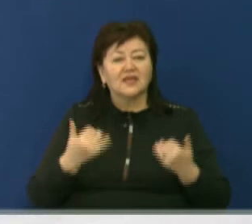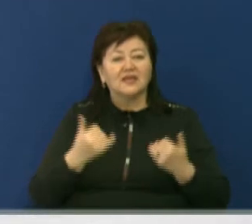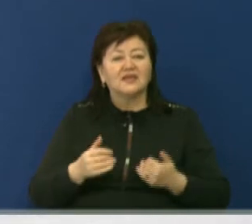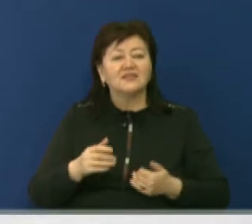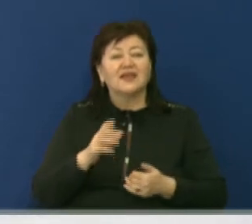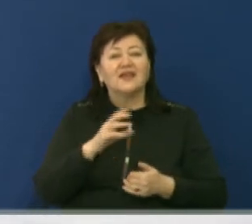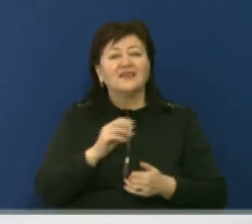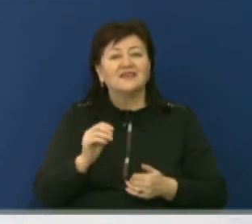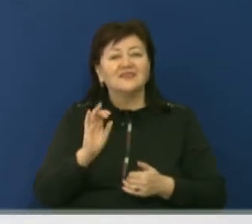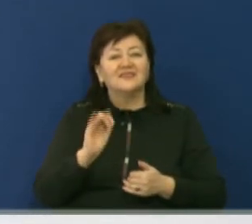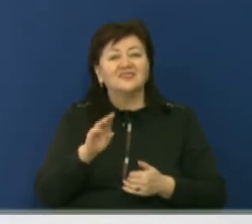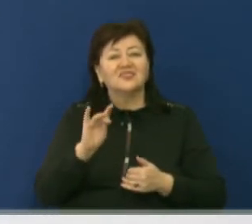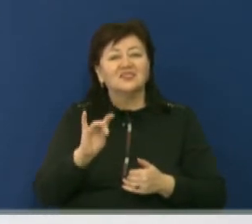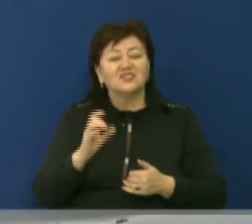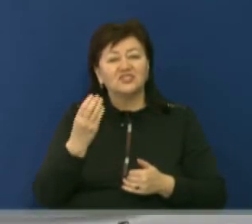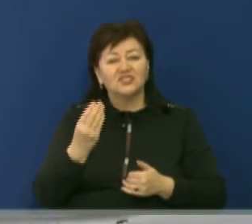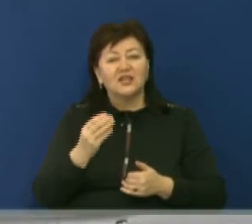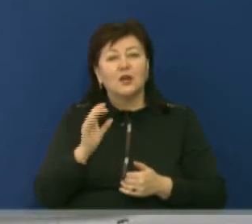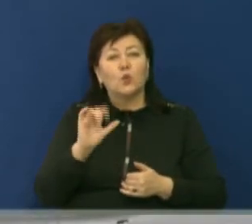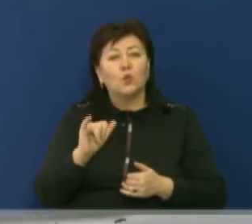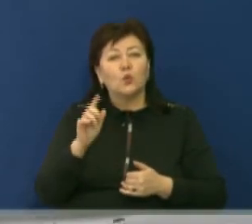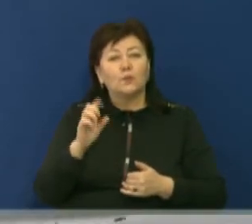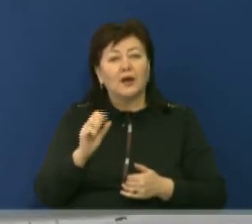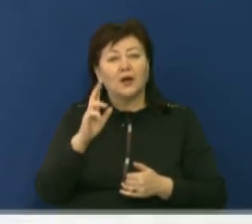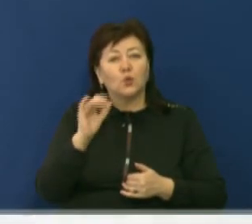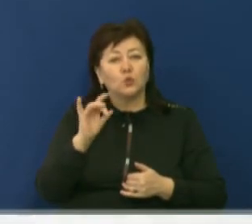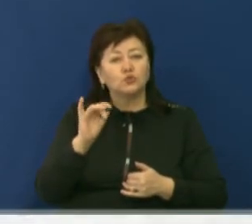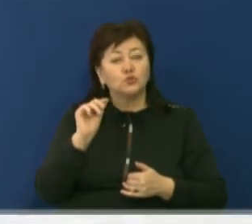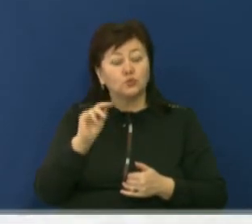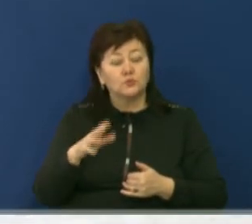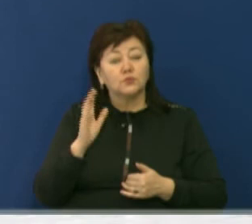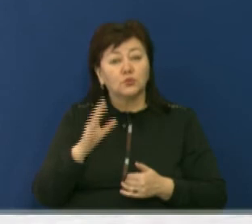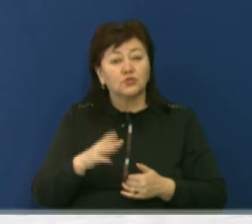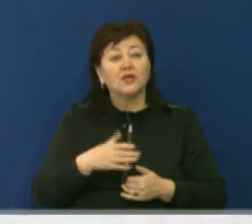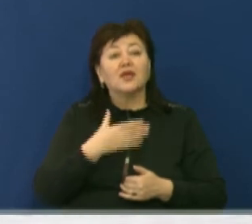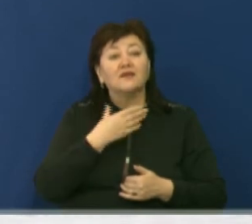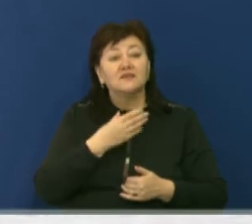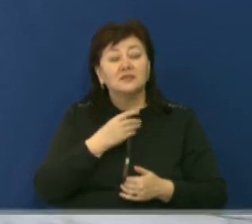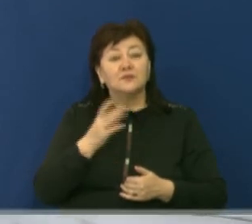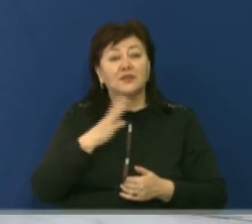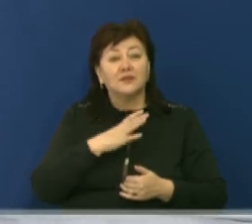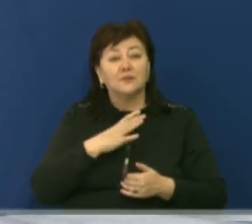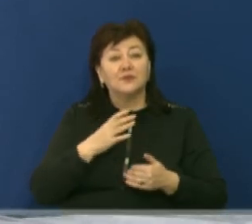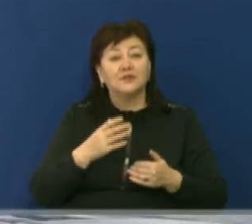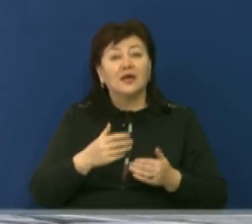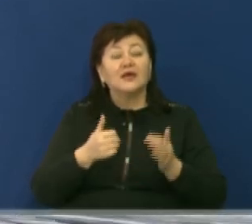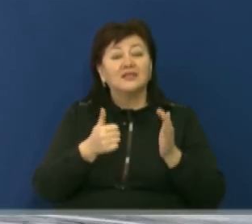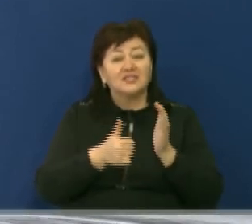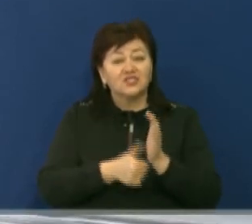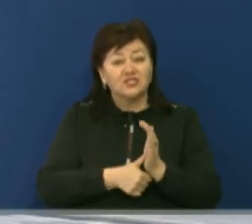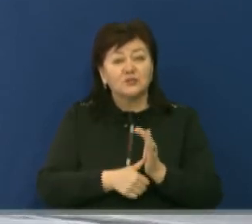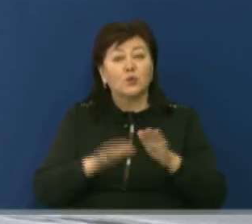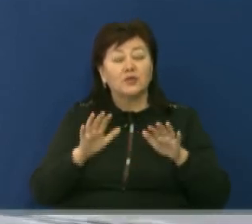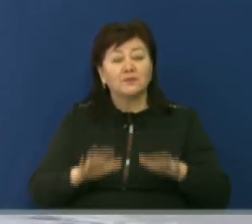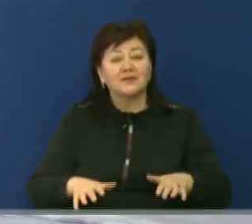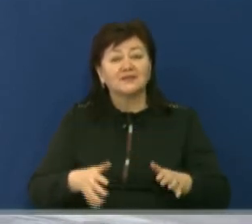Оба, Бұқтырма, Қалжыр және Күршім өзендерінде орналасқан. Семей өзендегі жарылыс жұмыстары жүргізілген 6-шы жер болды. Осы